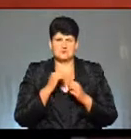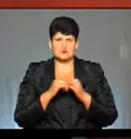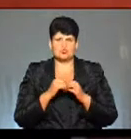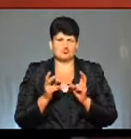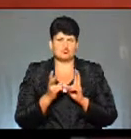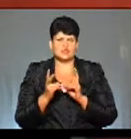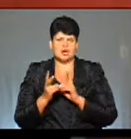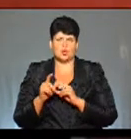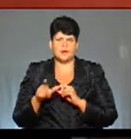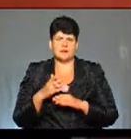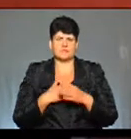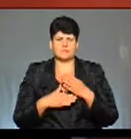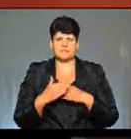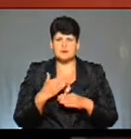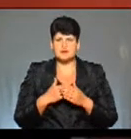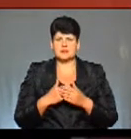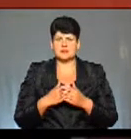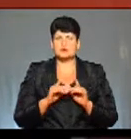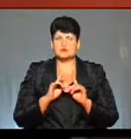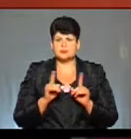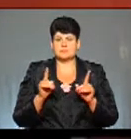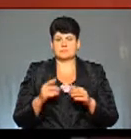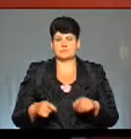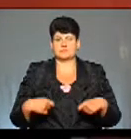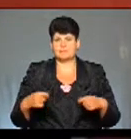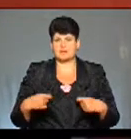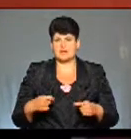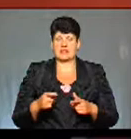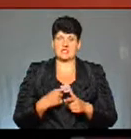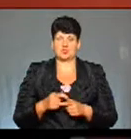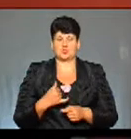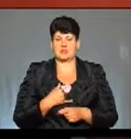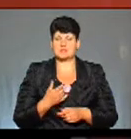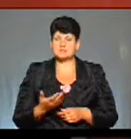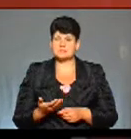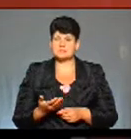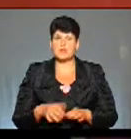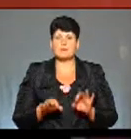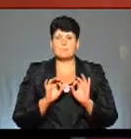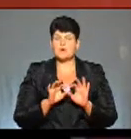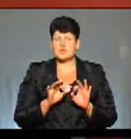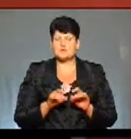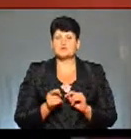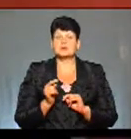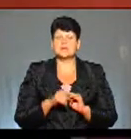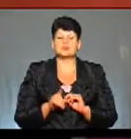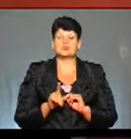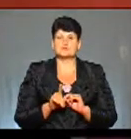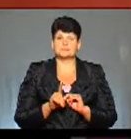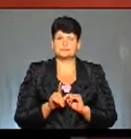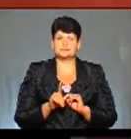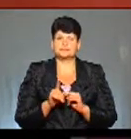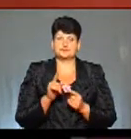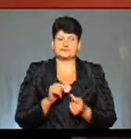з інвалідністю, зокрема, на інвалідних візках, ніж у нас. І пояснюю, зокрема, це тим, що,